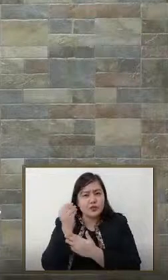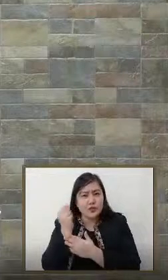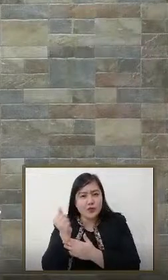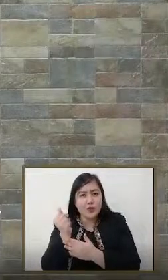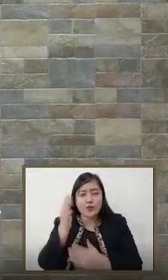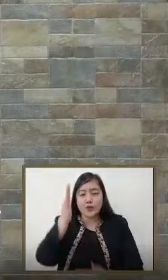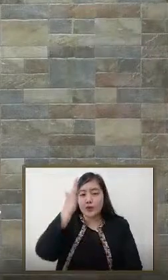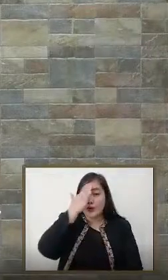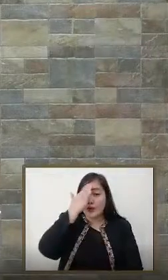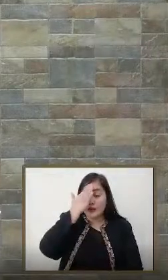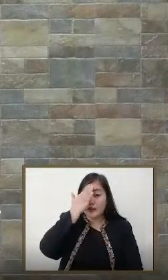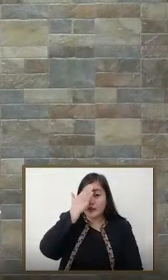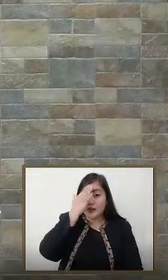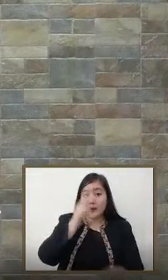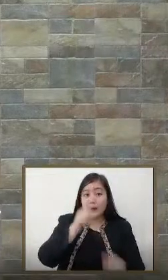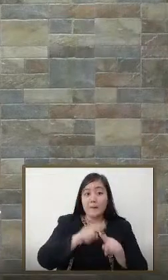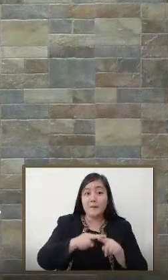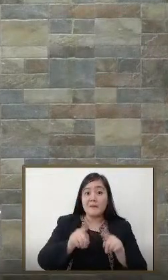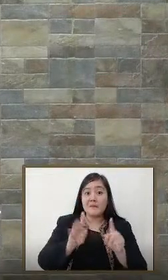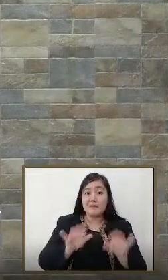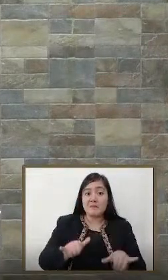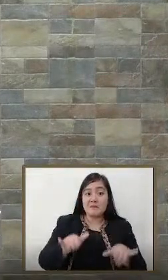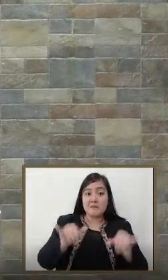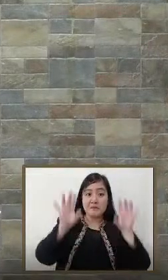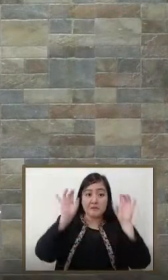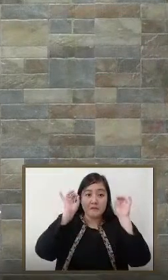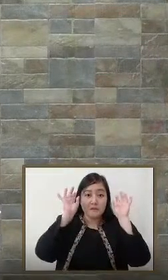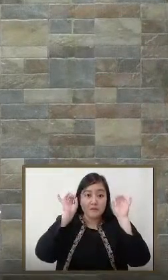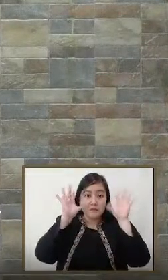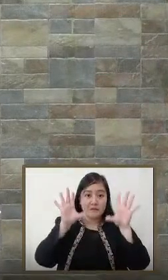alam, pero dangerous.